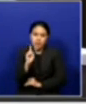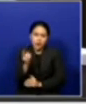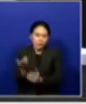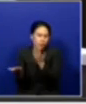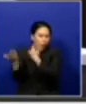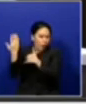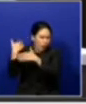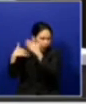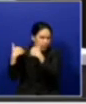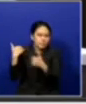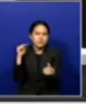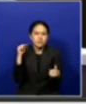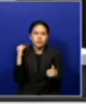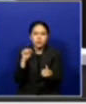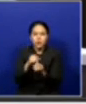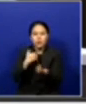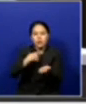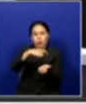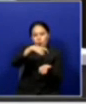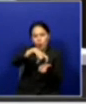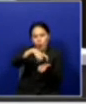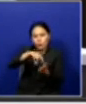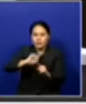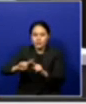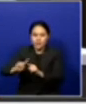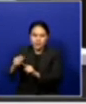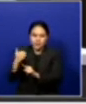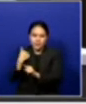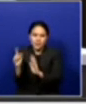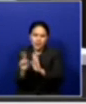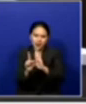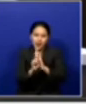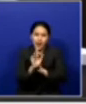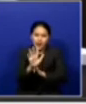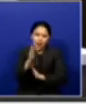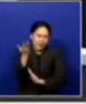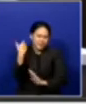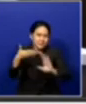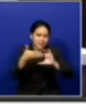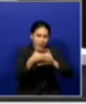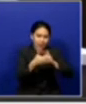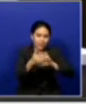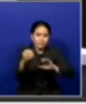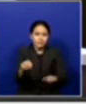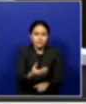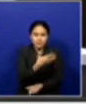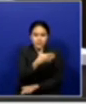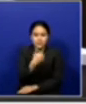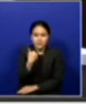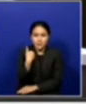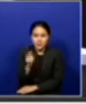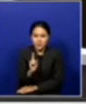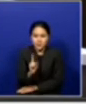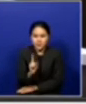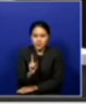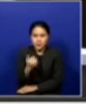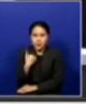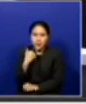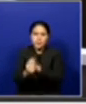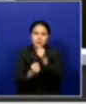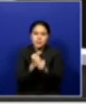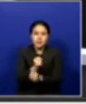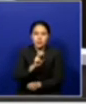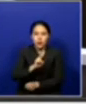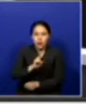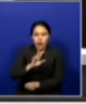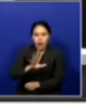ที่ผ่านมาที่ผมยกเป็นสไลด์ให้มาสักครู่เนี่ย5ครั้งเนี่ยท่านประธานทราบไหมครับสมัยแรกเนี่ยสมัยสมุนถนอมปี07เนี่ย